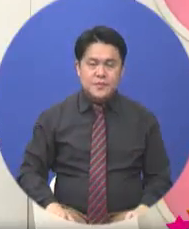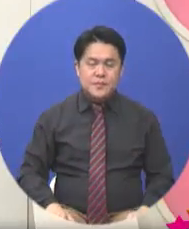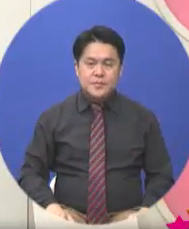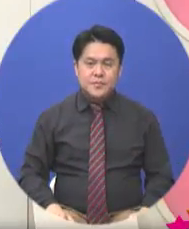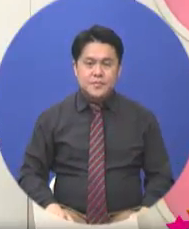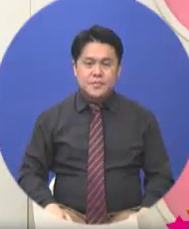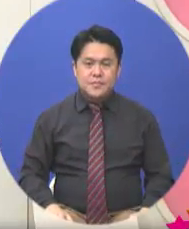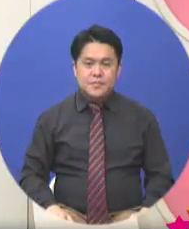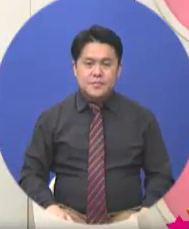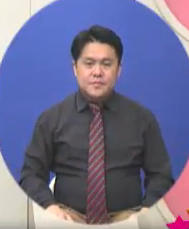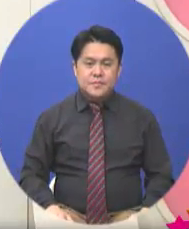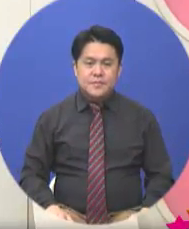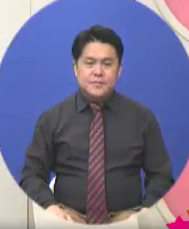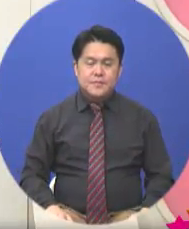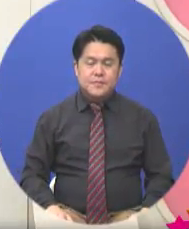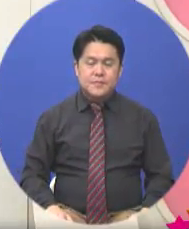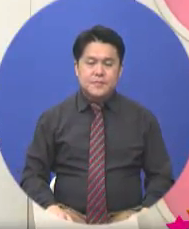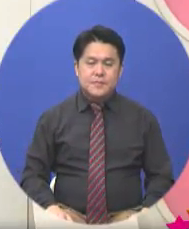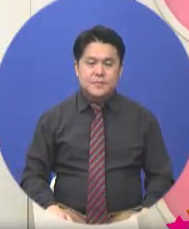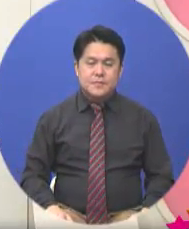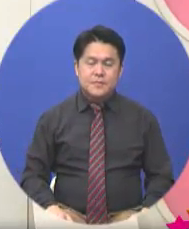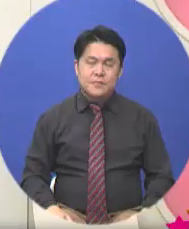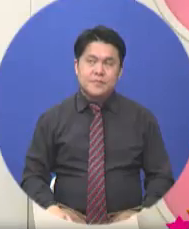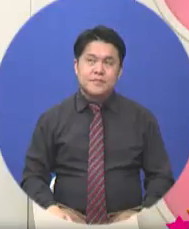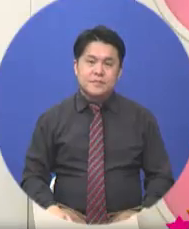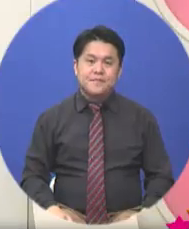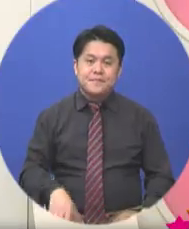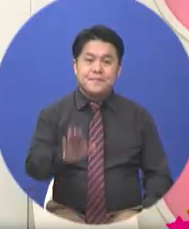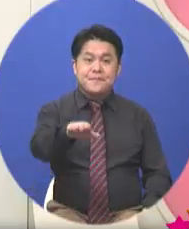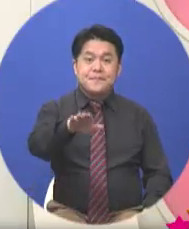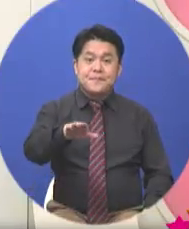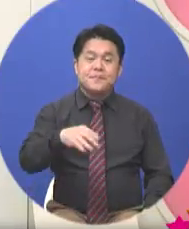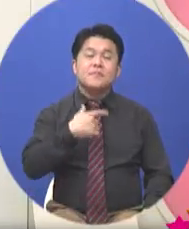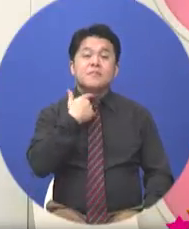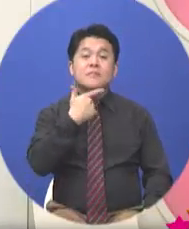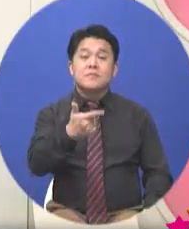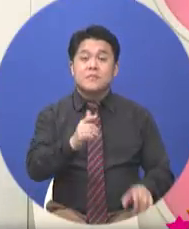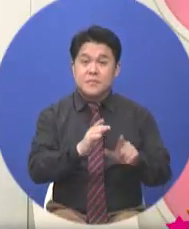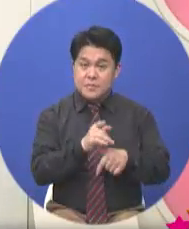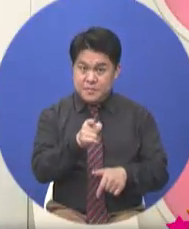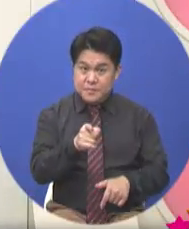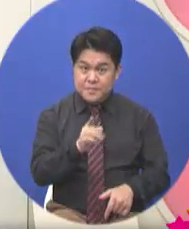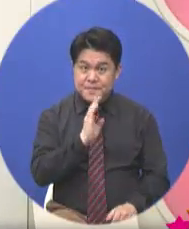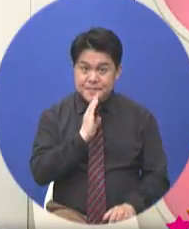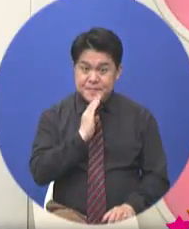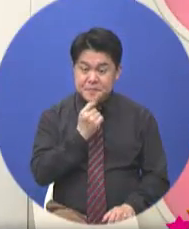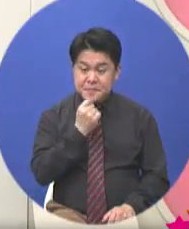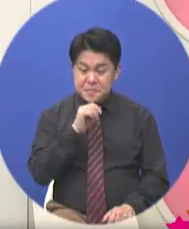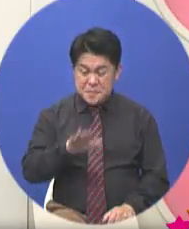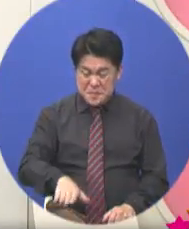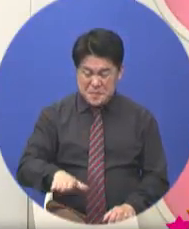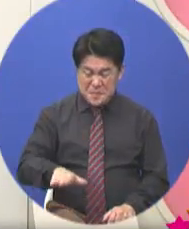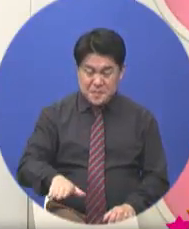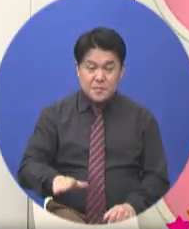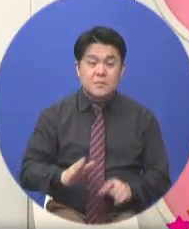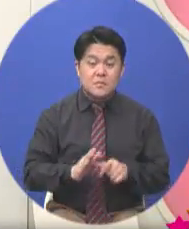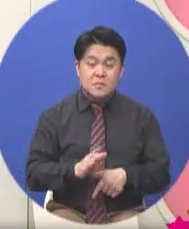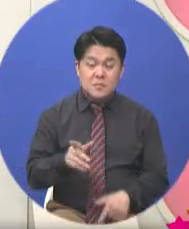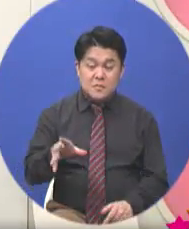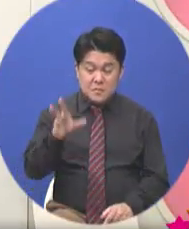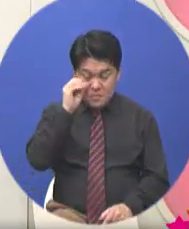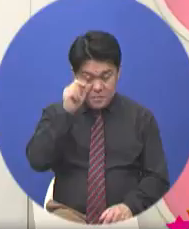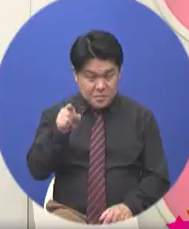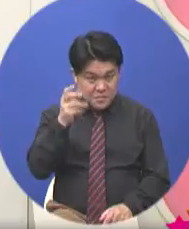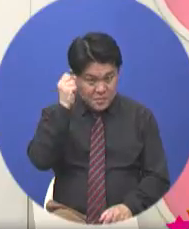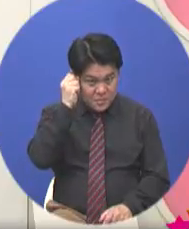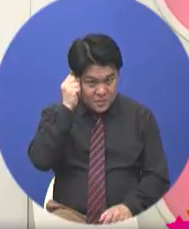예. 그러면. 그만큼 밀려 내려가. 그 6살 때셨잖아요. 아주 조그만 아이 때. 그걸 보고 이렇게요.